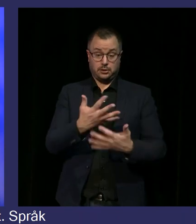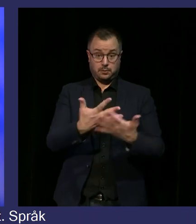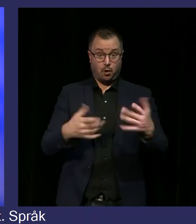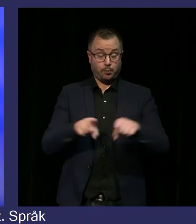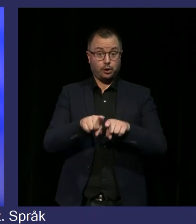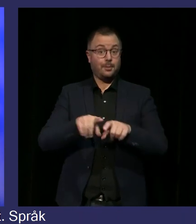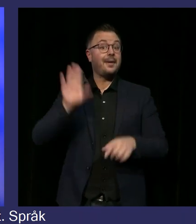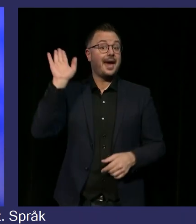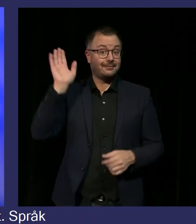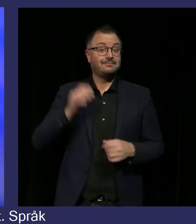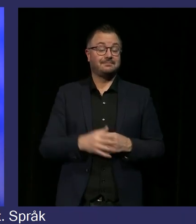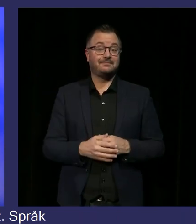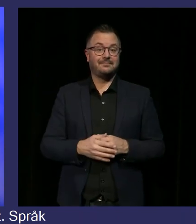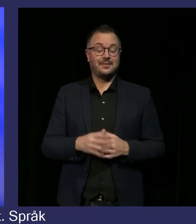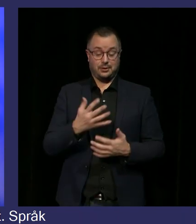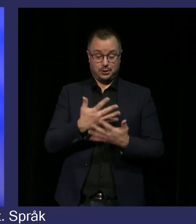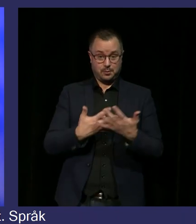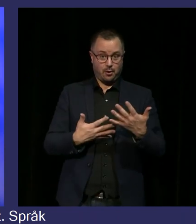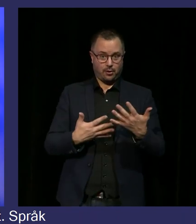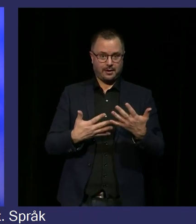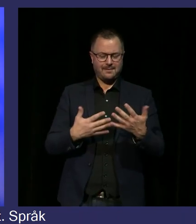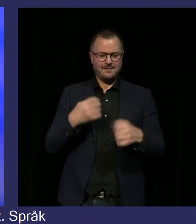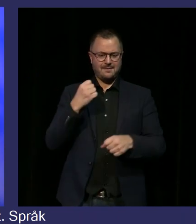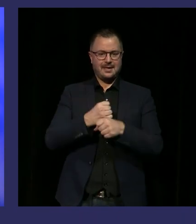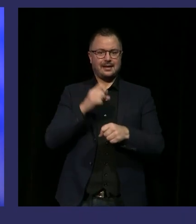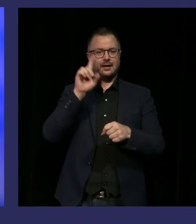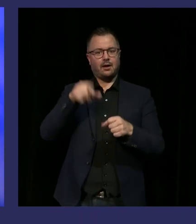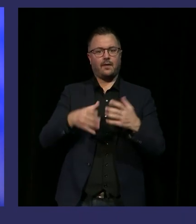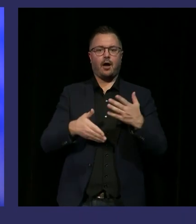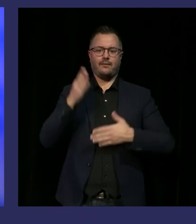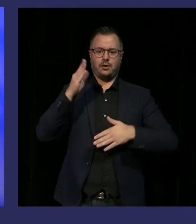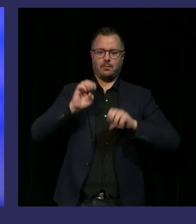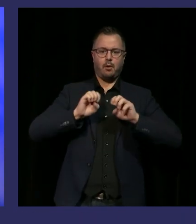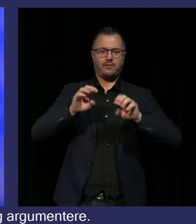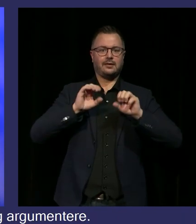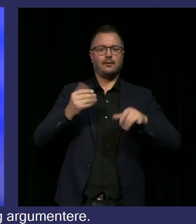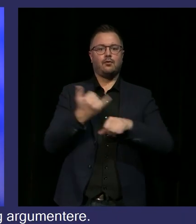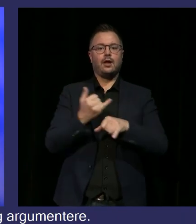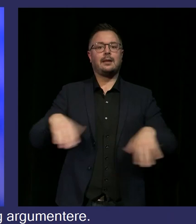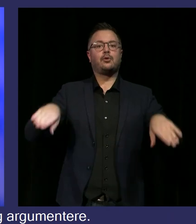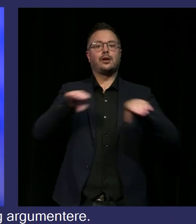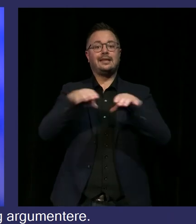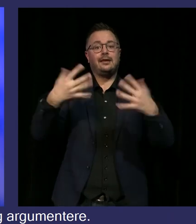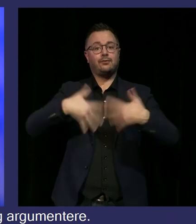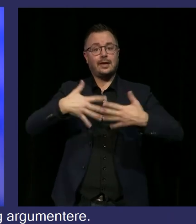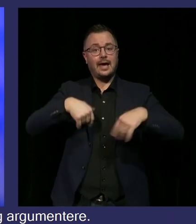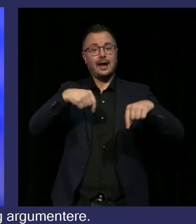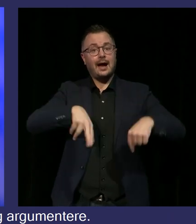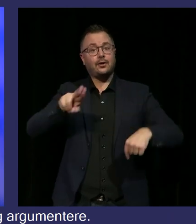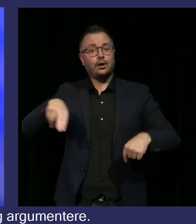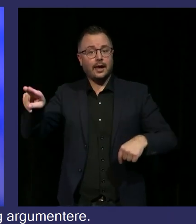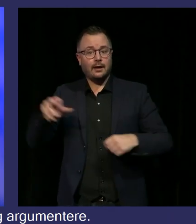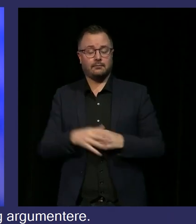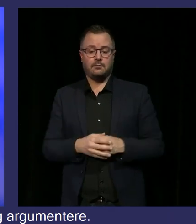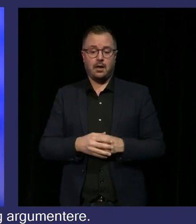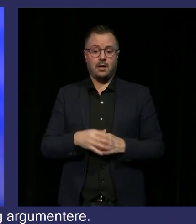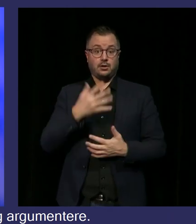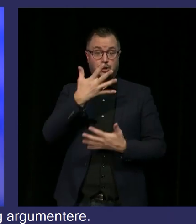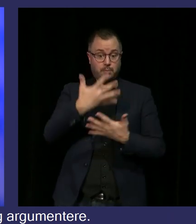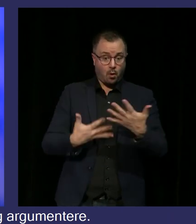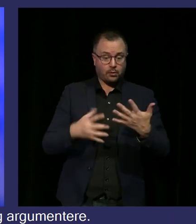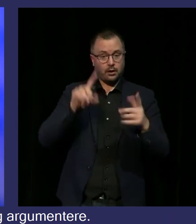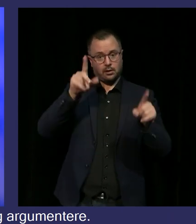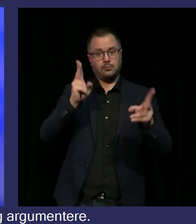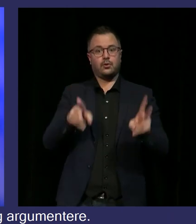det. Språk nemlig avgjørende for demokratiet. Det med språket vi kan diskutere og